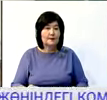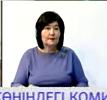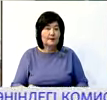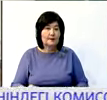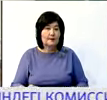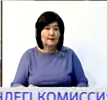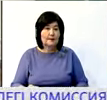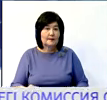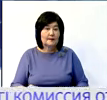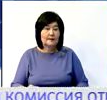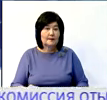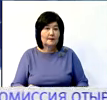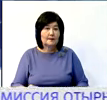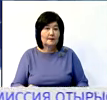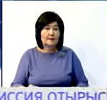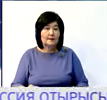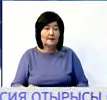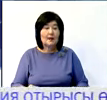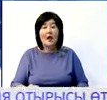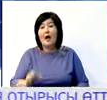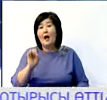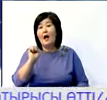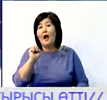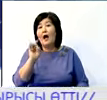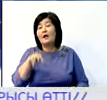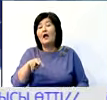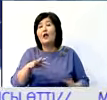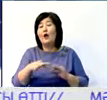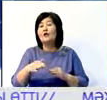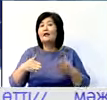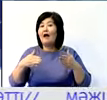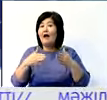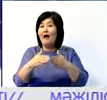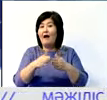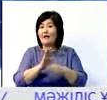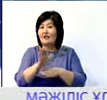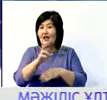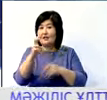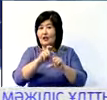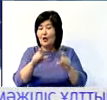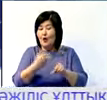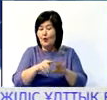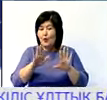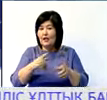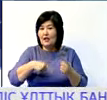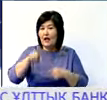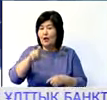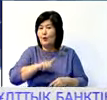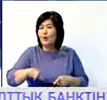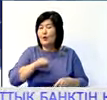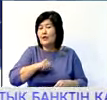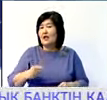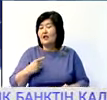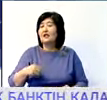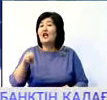телеарнасы, Жалағаш ауданының. Арал ауданында қайық шығаратын цех жұмыс істейді. Бұл бастаманы жергілікті кәсіпкер өзі шебер